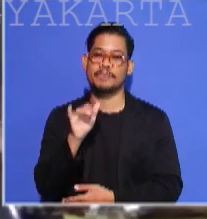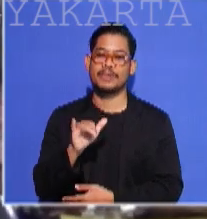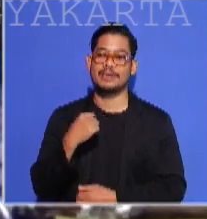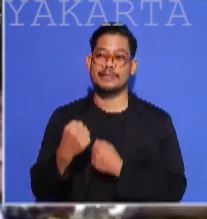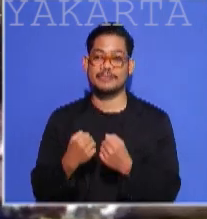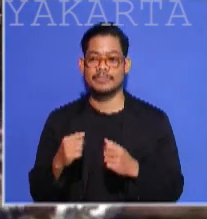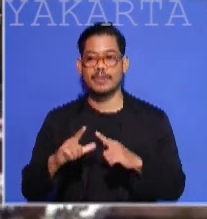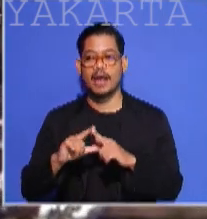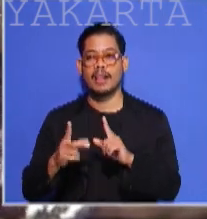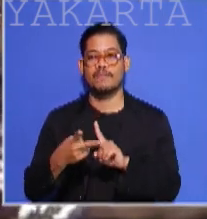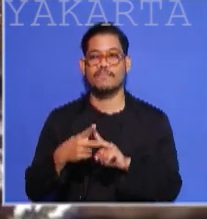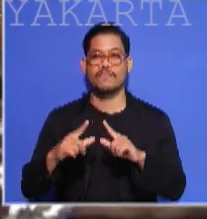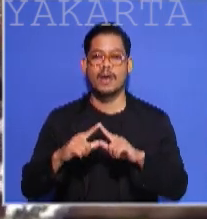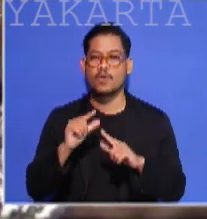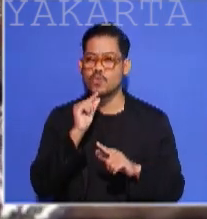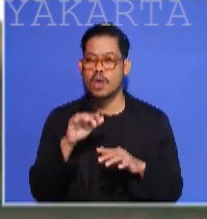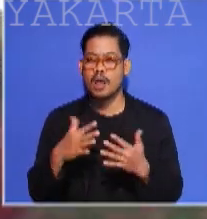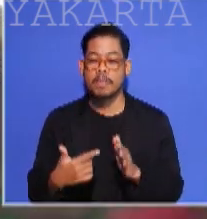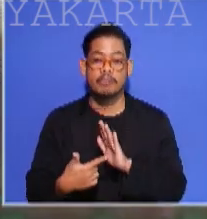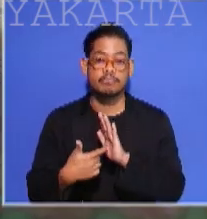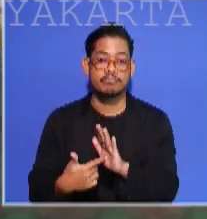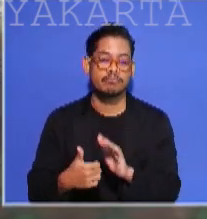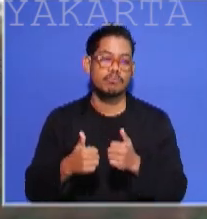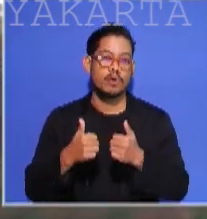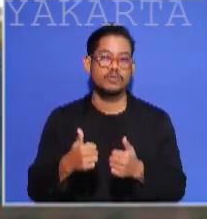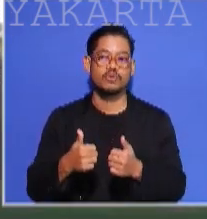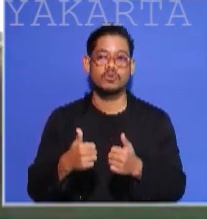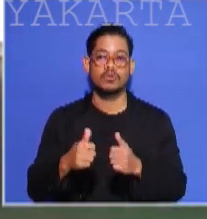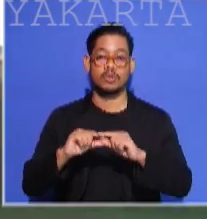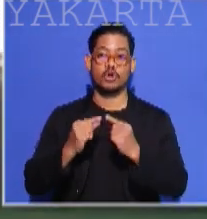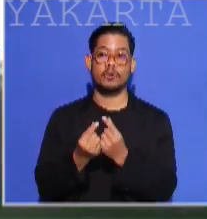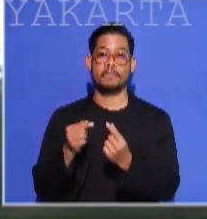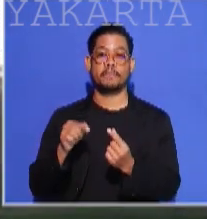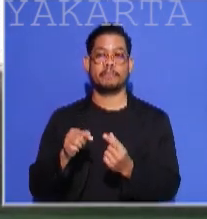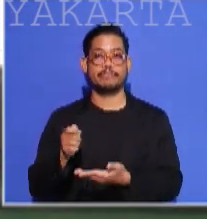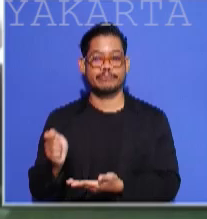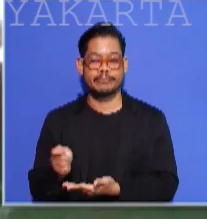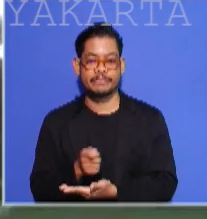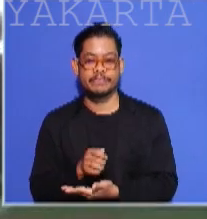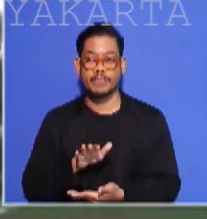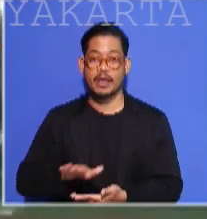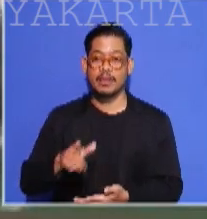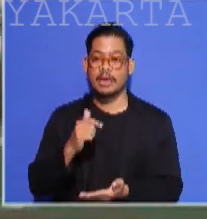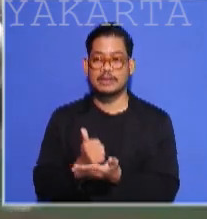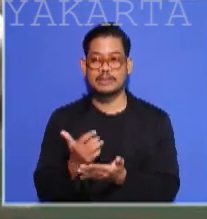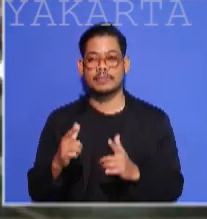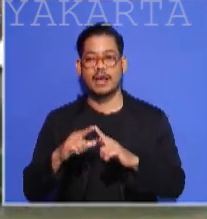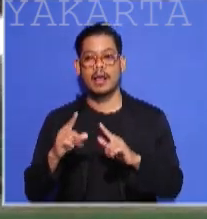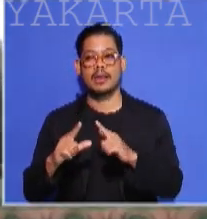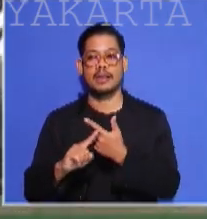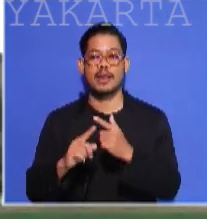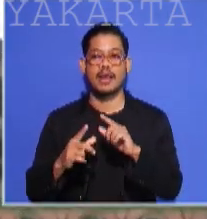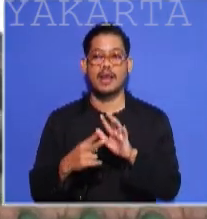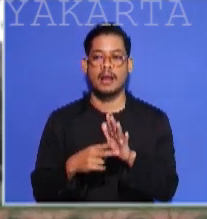Kusuma, untuk bisa tampil prima, Waranggono anggota grup karawitan anak asal Kapanewon Karangmojo ini rutin berlatih